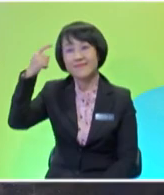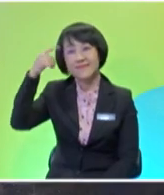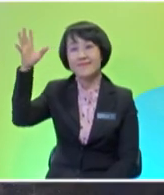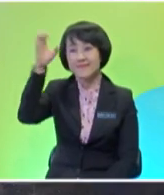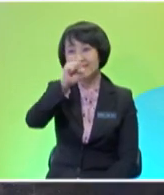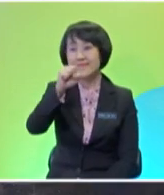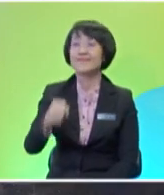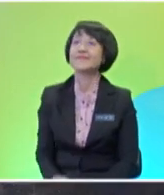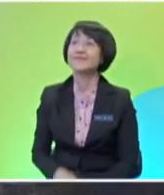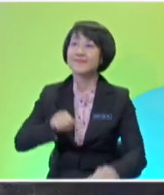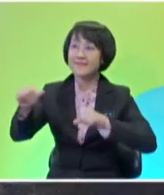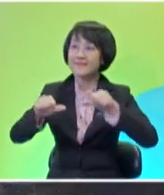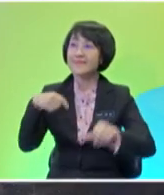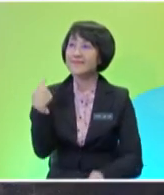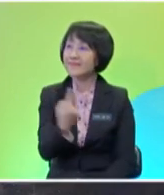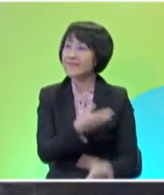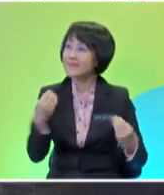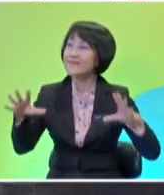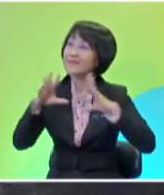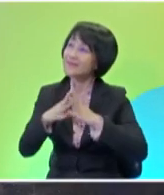untuk hari ini